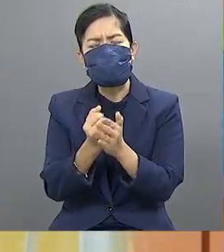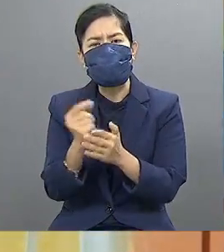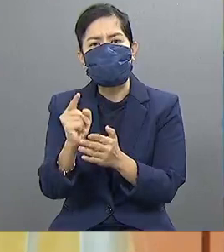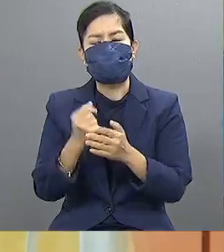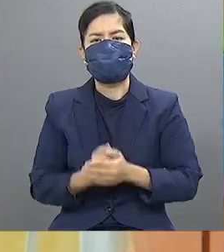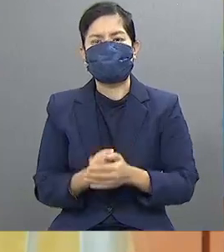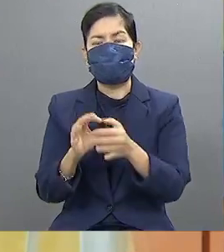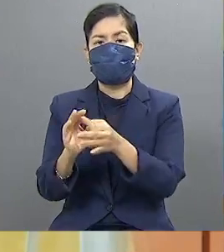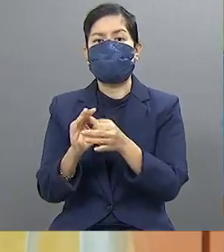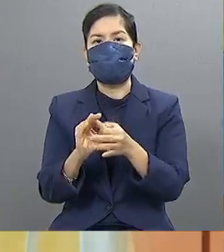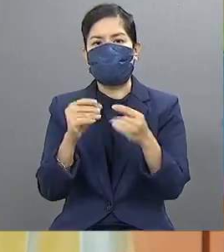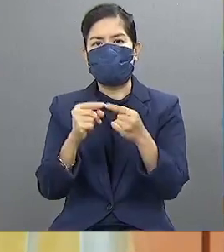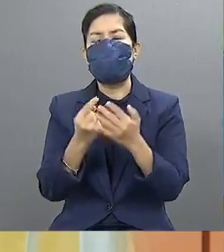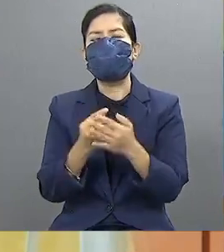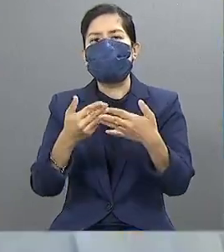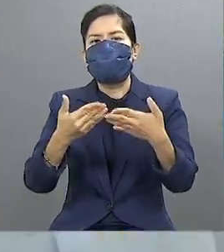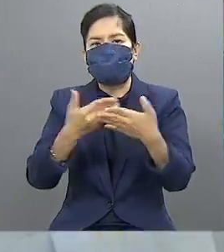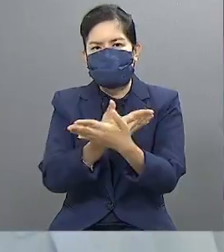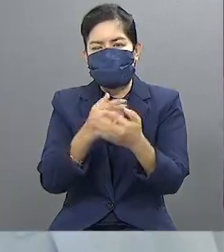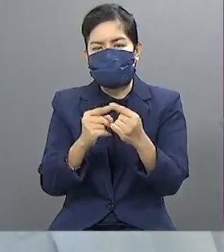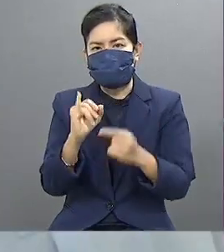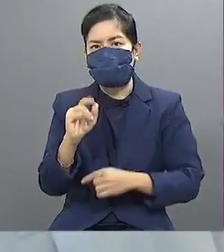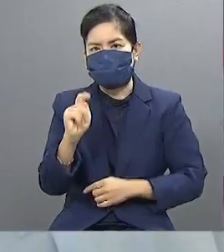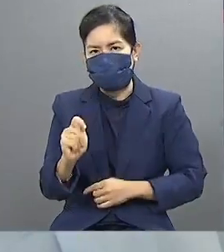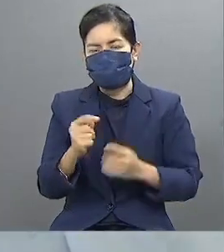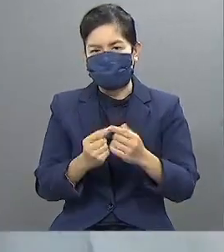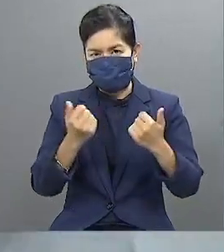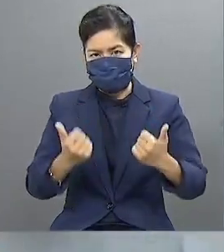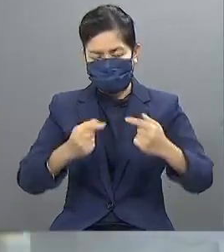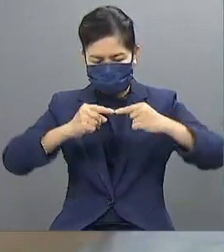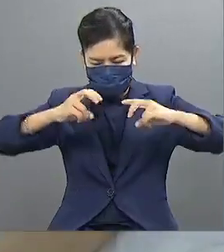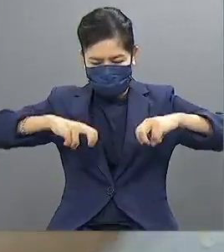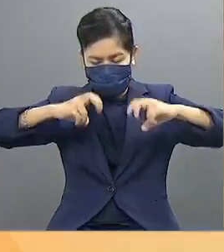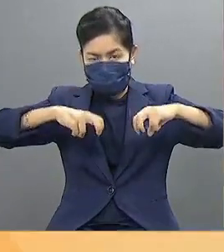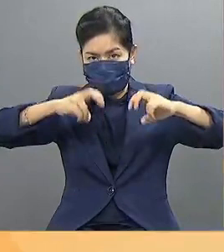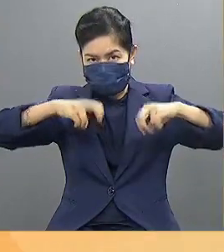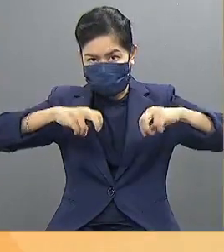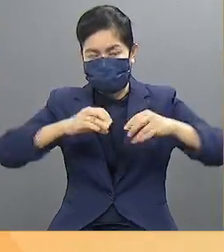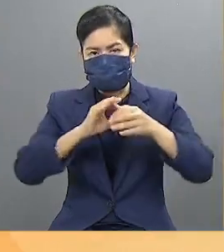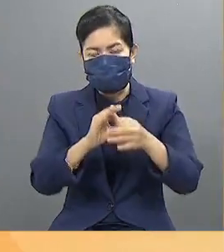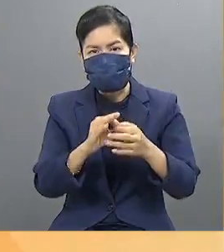าที่ดีที่สุดนะครับตอนนี้ก็มีการศึกษาวิจัยมากที่จะทำใช้อวัยวะ